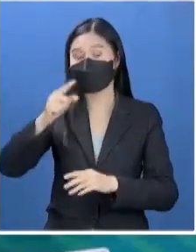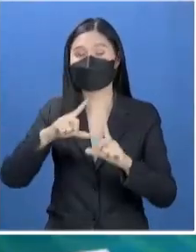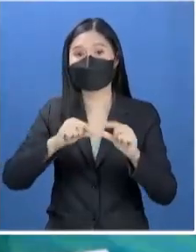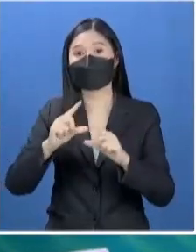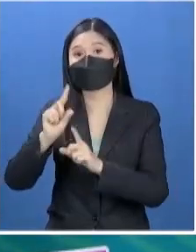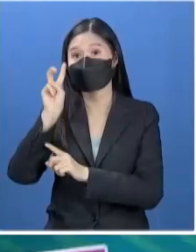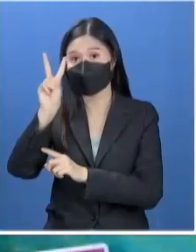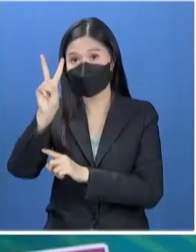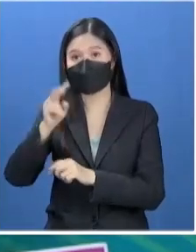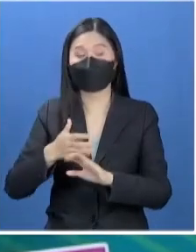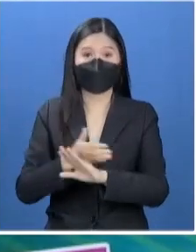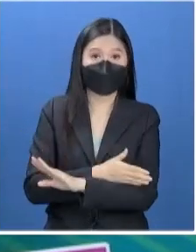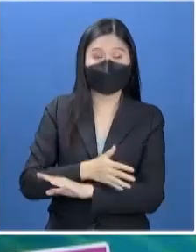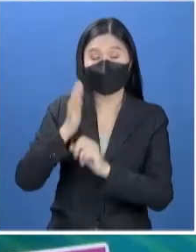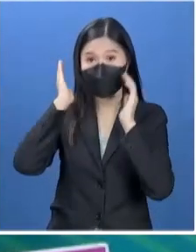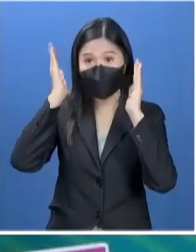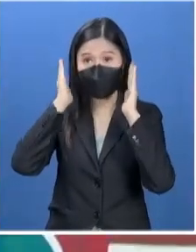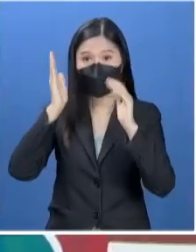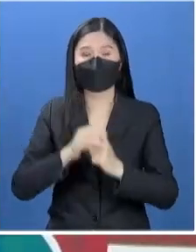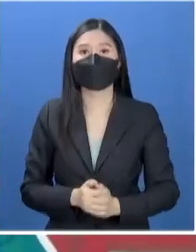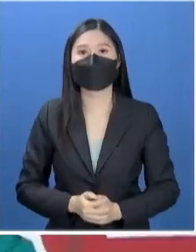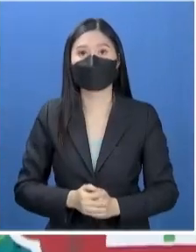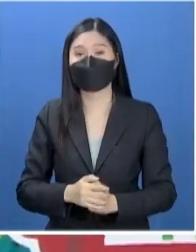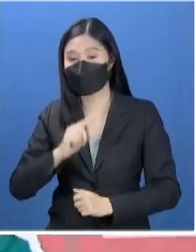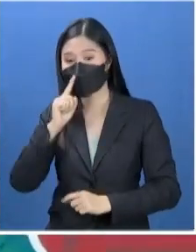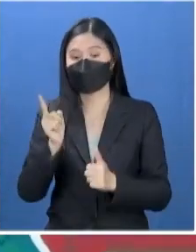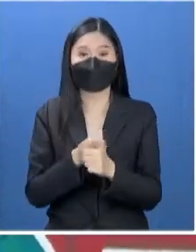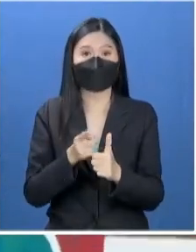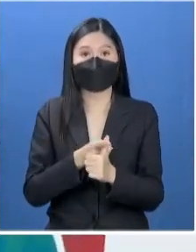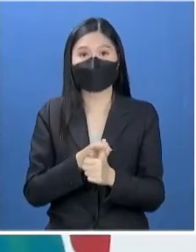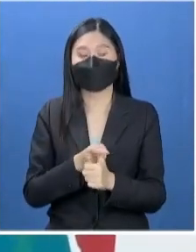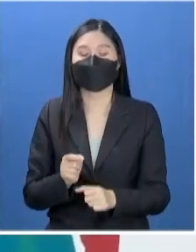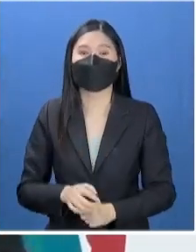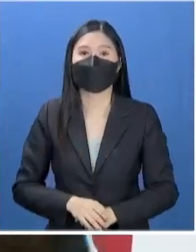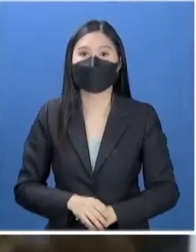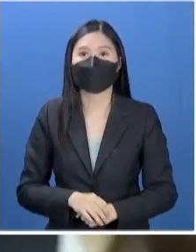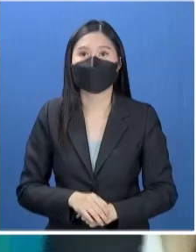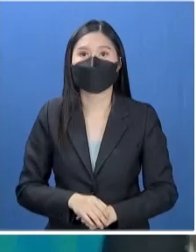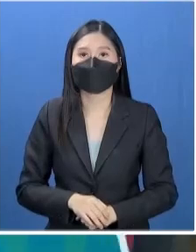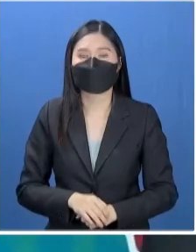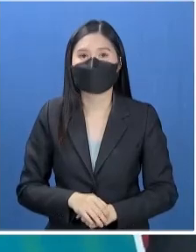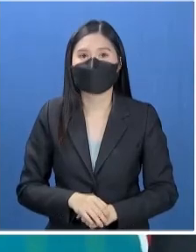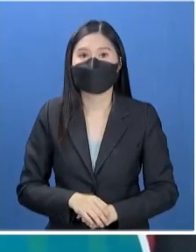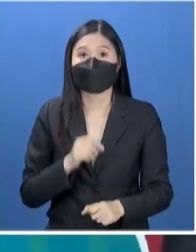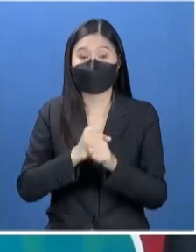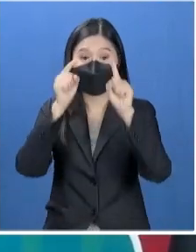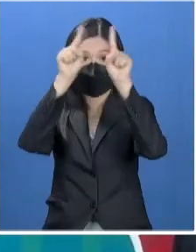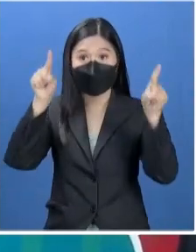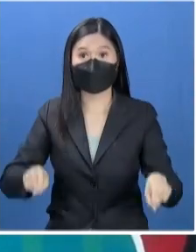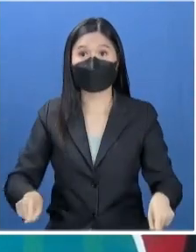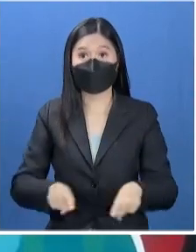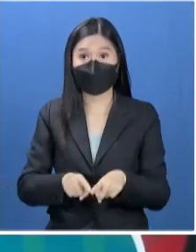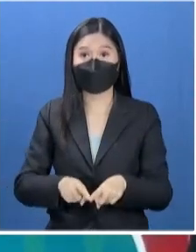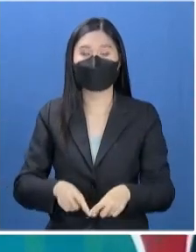เรื่องอย่างที่เราเคยนำเสนอไปก่อนหน้านี้เนี่ยนะครับว่าเรื่องร้องเรียนแรกคือการทำป้ายหาเสียงเป็นไว